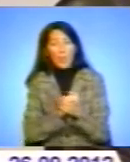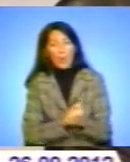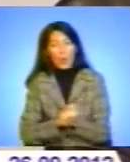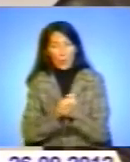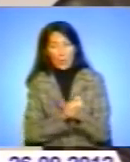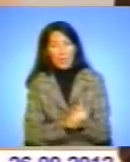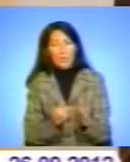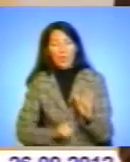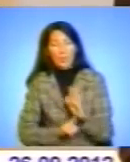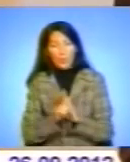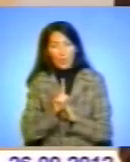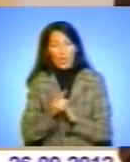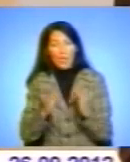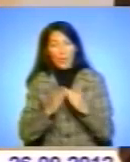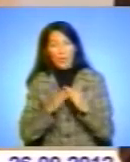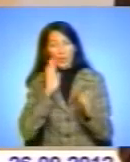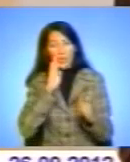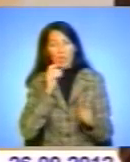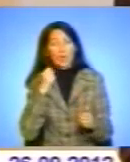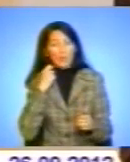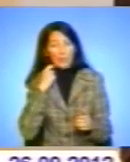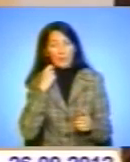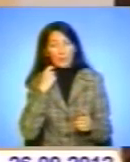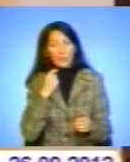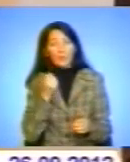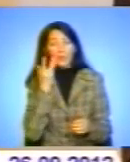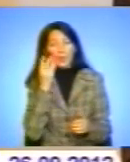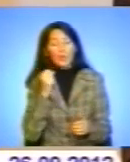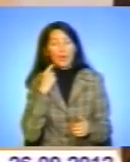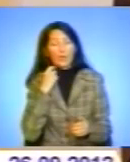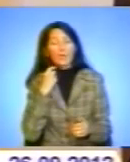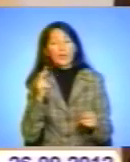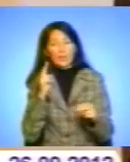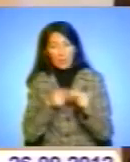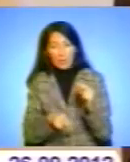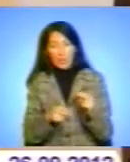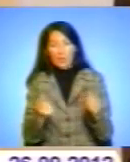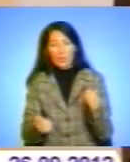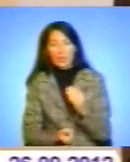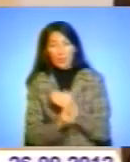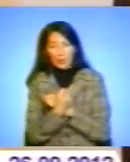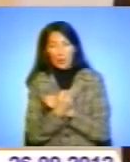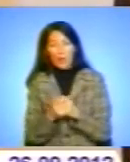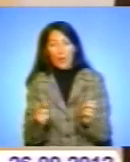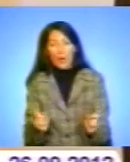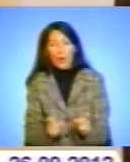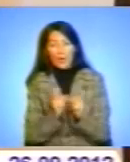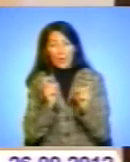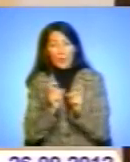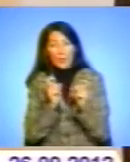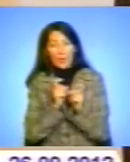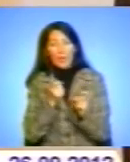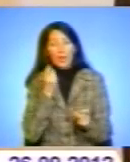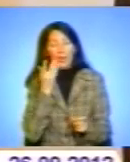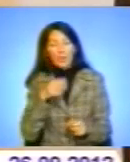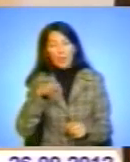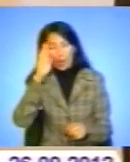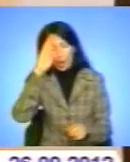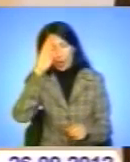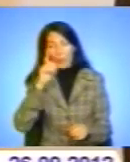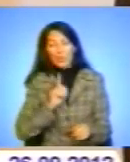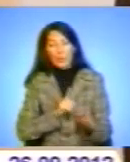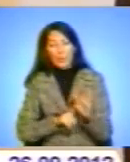спиртні напої. Коли оковити закінчились, між сусідами знову виник конфлікт на побутовому ґрунті, під час якого хлопець наніс